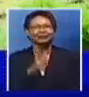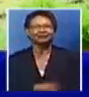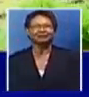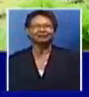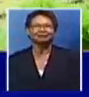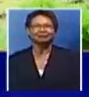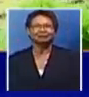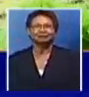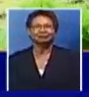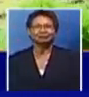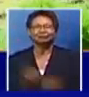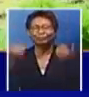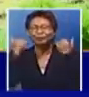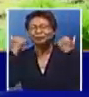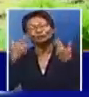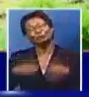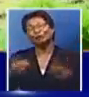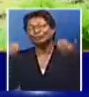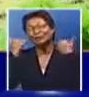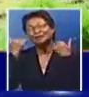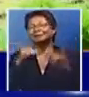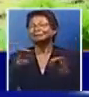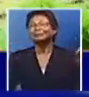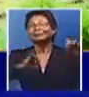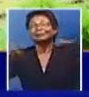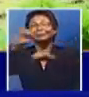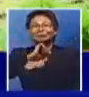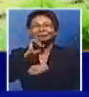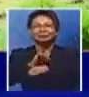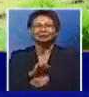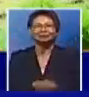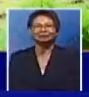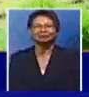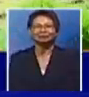buat dulu Felda tak ada pencen. Ini pencen ni tak ada kerja. Saya bagi